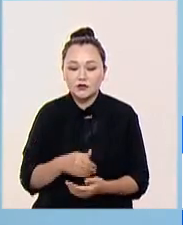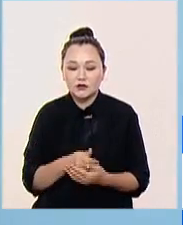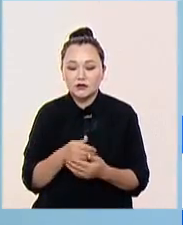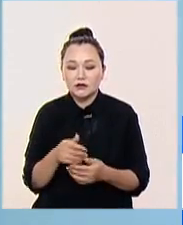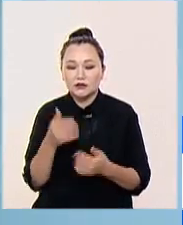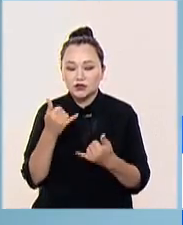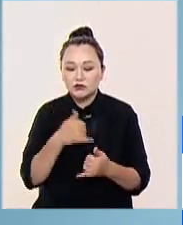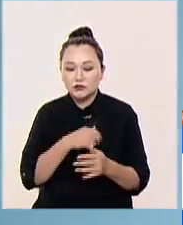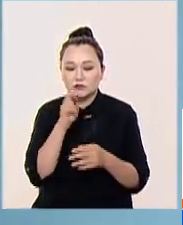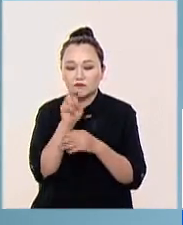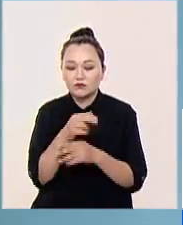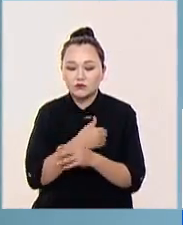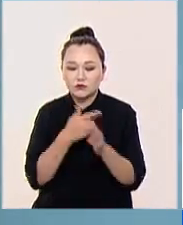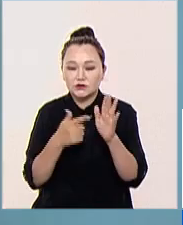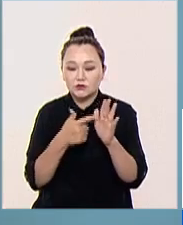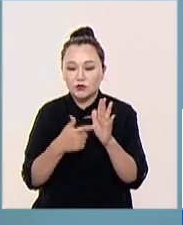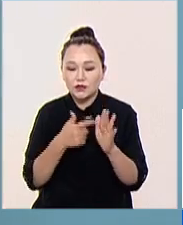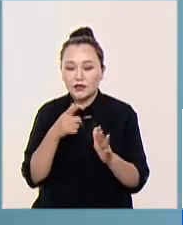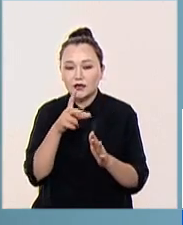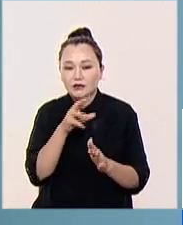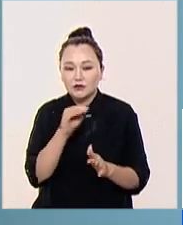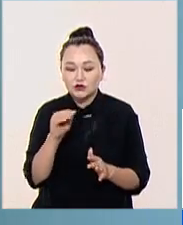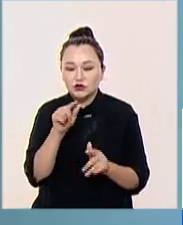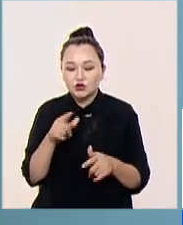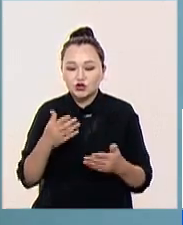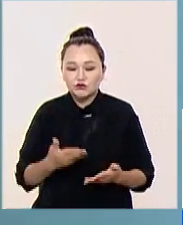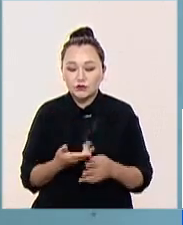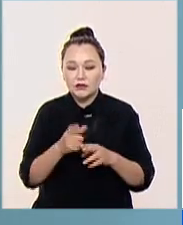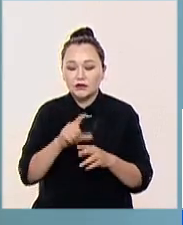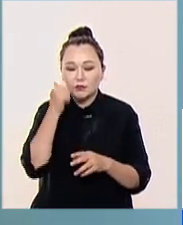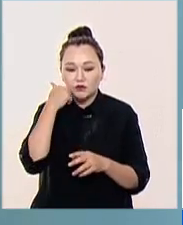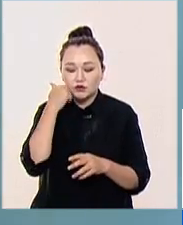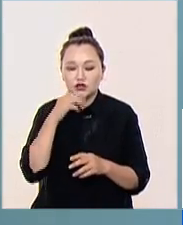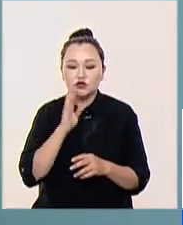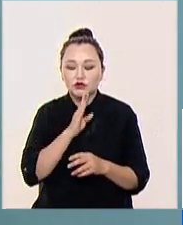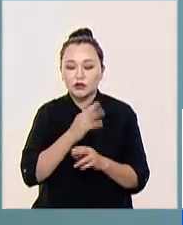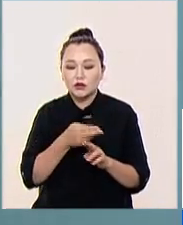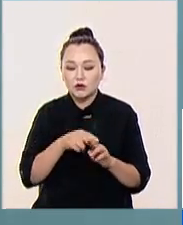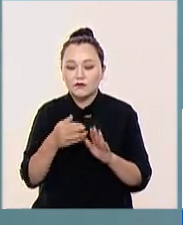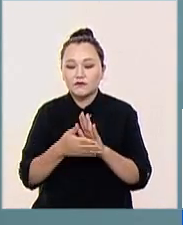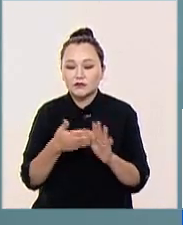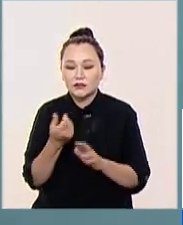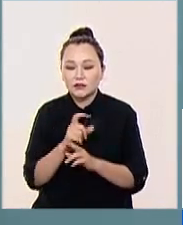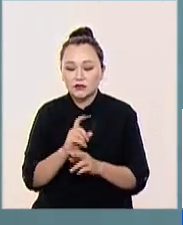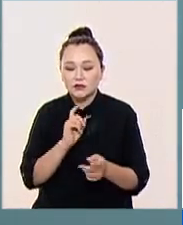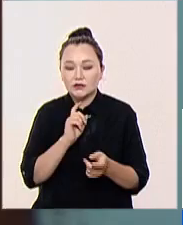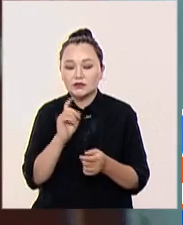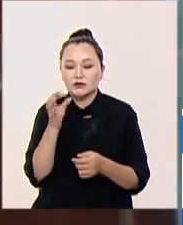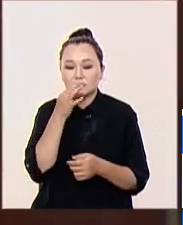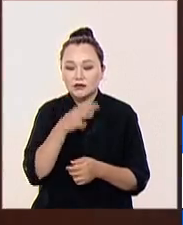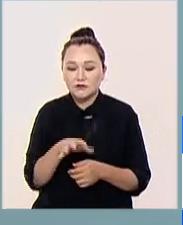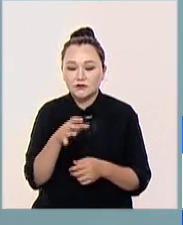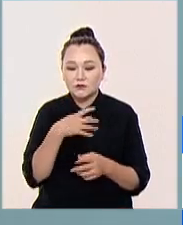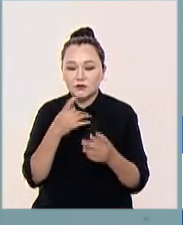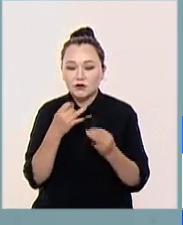Сейчас мы поднимаемся на 7-й этаж. Именно здесь и живет та самая пожилая женщина, которая вызвала весь этот переполох. И попытаемся